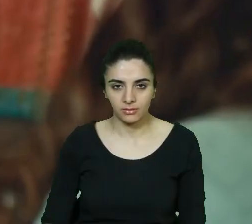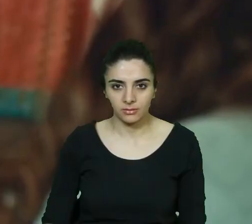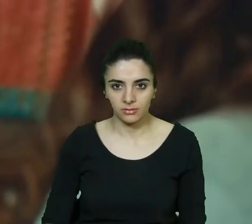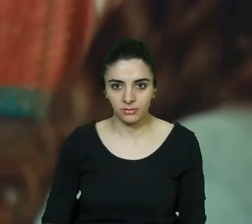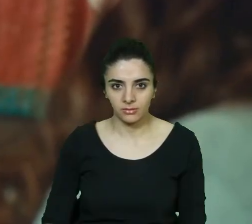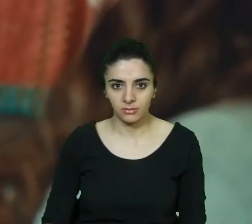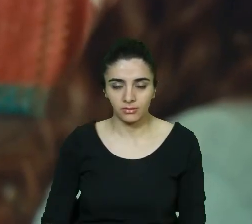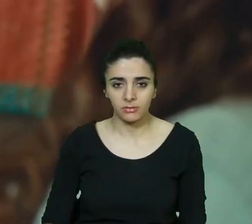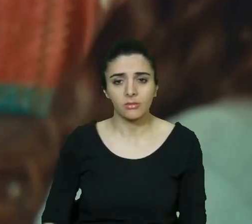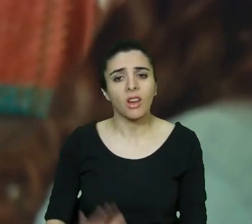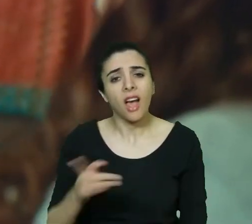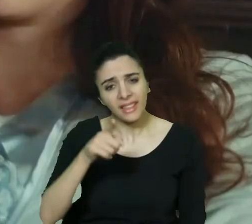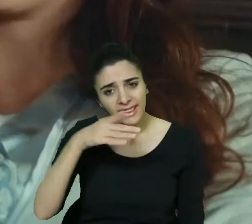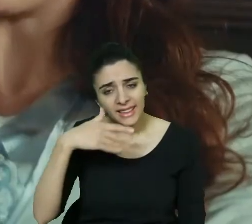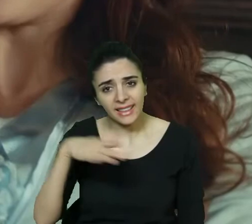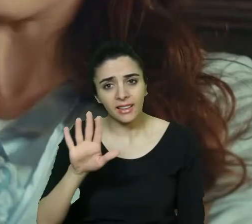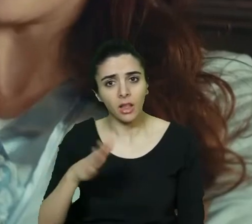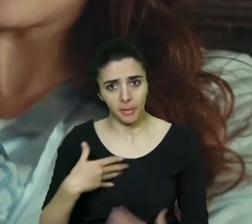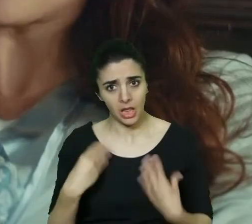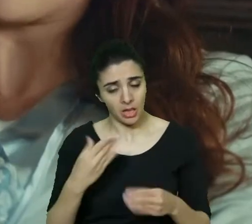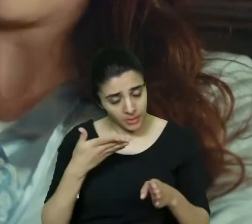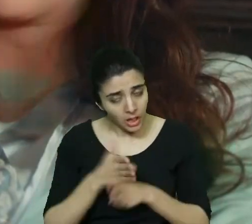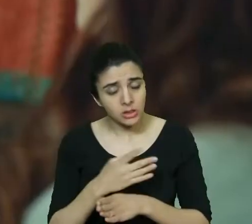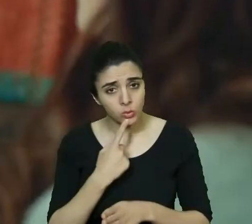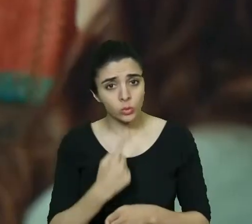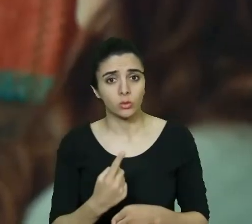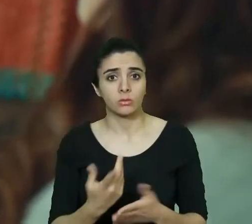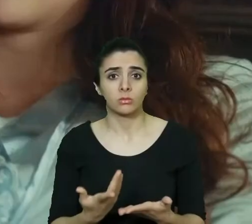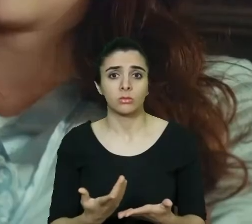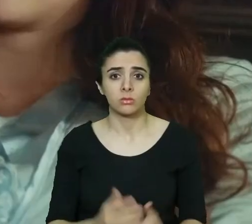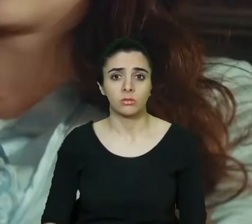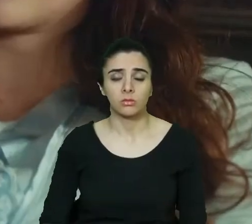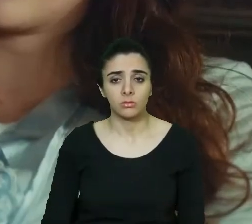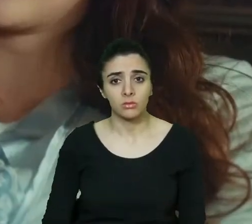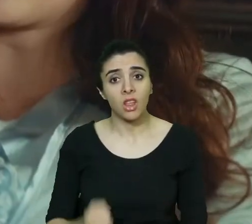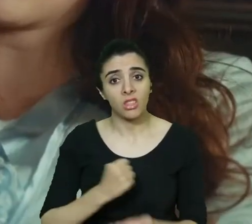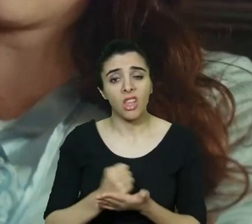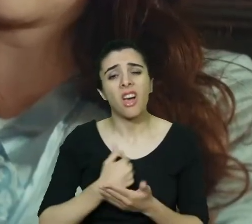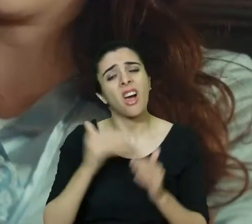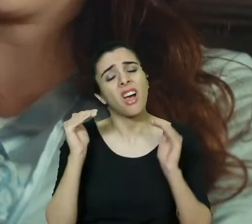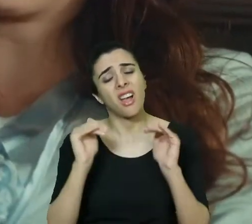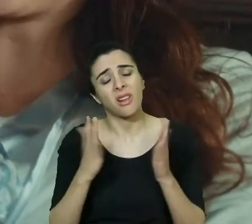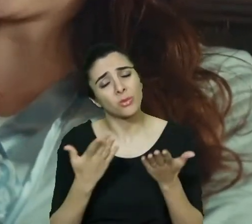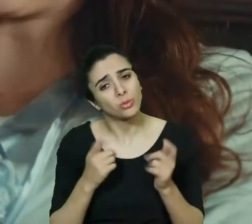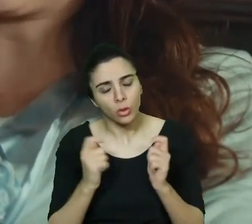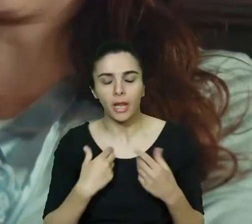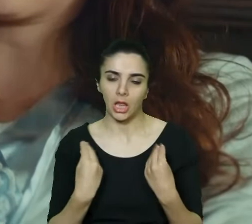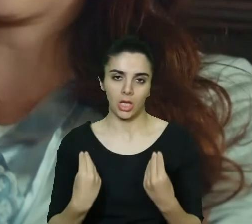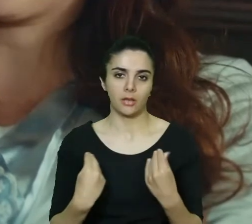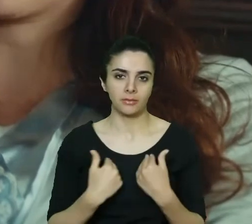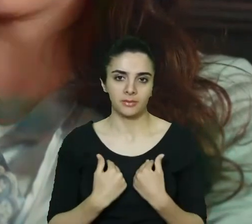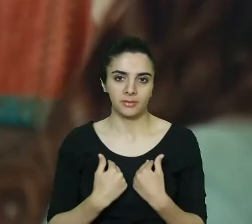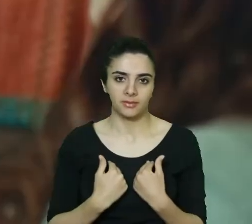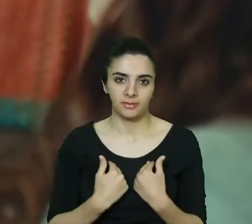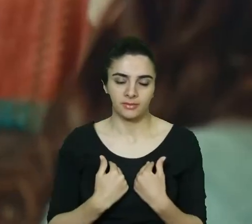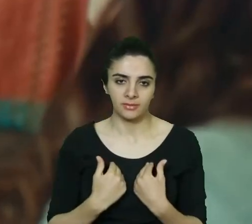ediyor. Hadi sen git. İyiyim ben gerçekten. Nikaha gelemeyeceğim ama iyiyim.